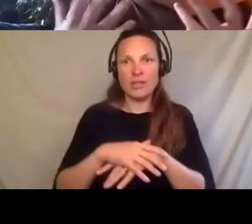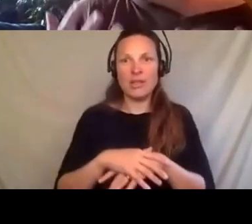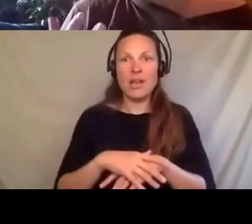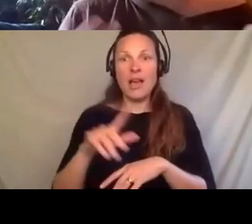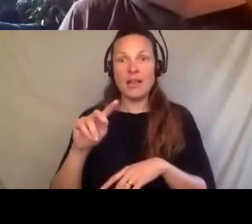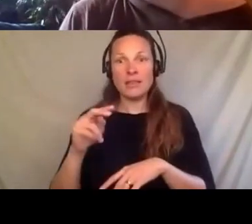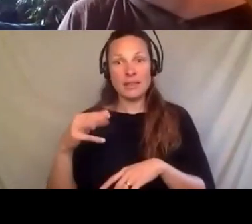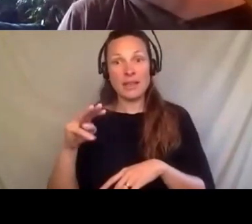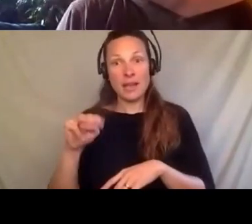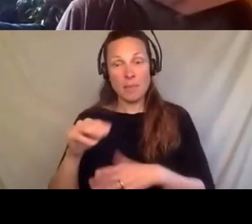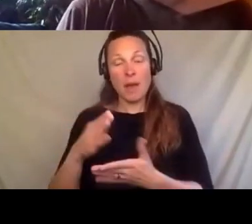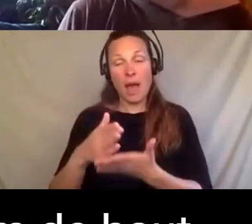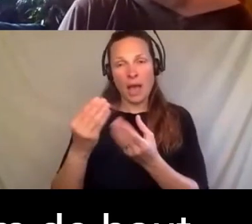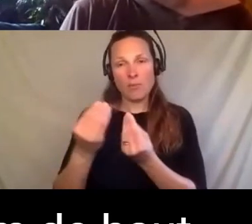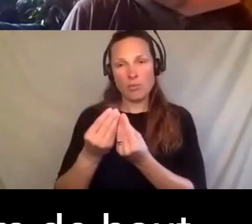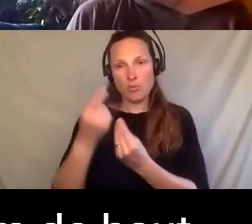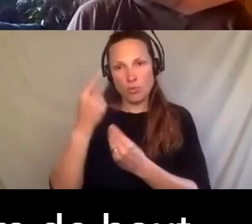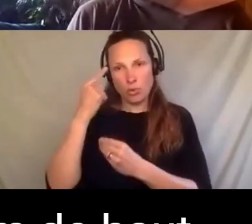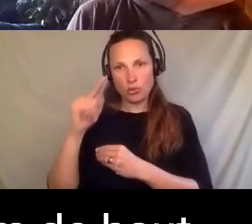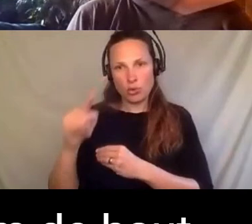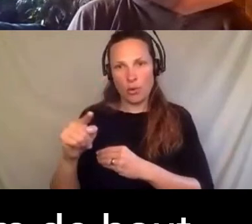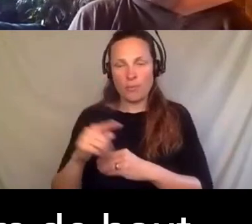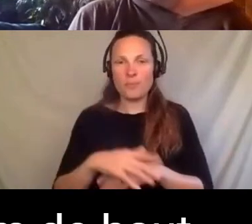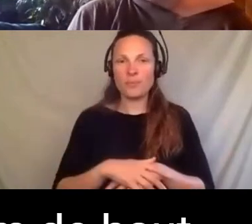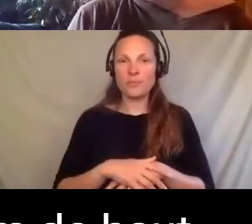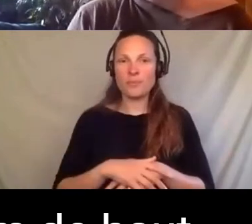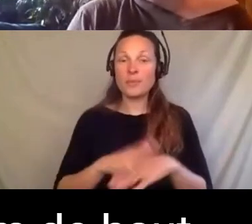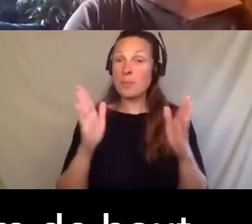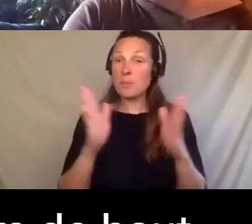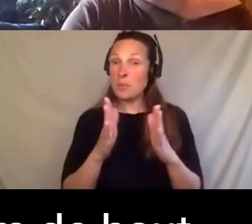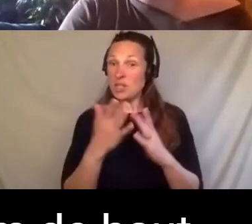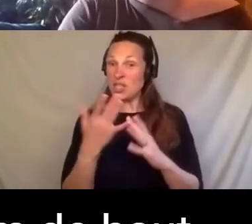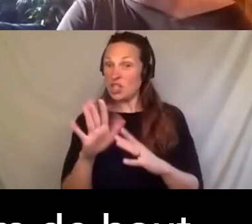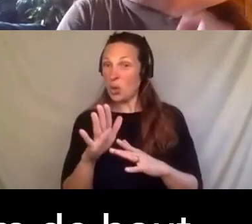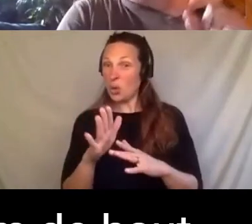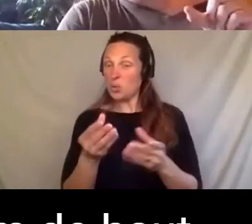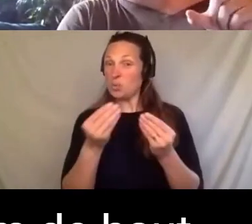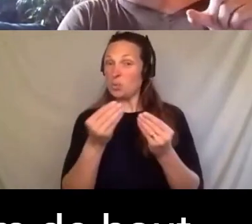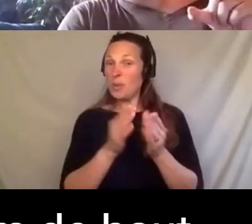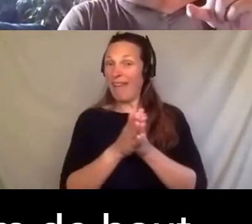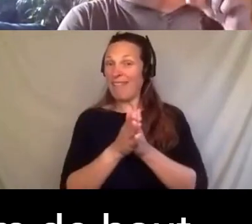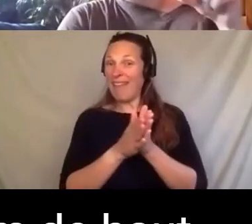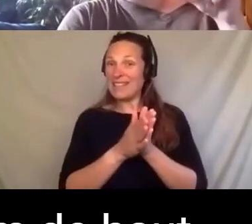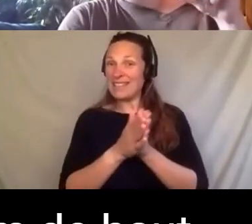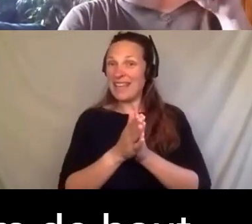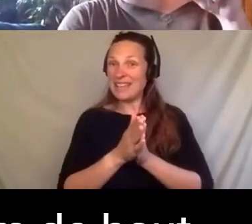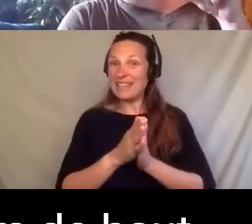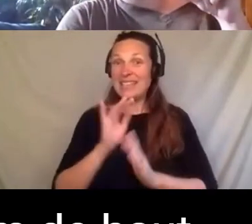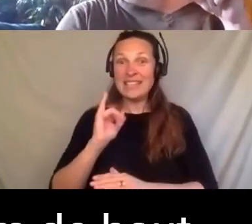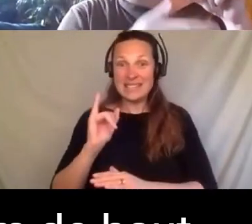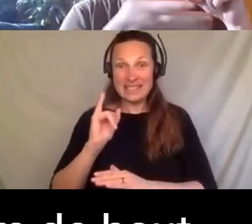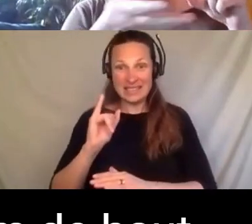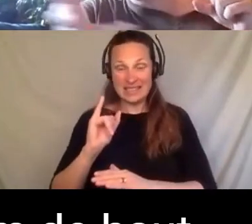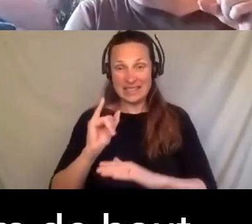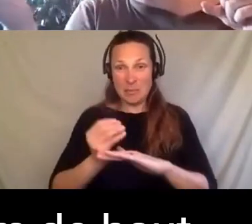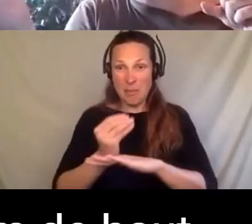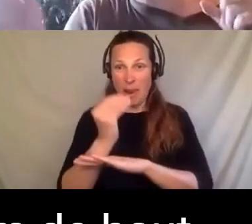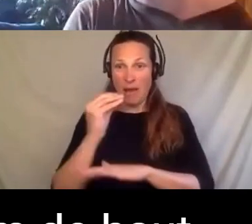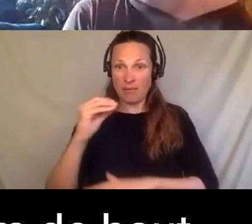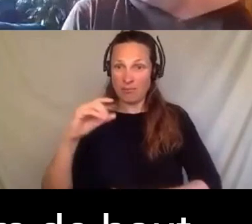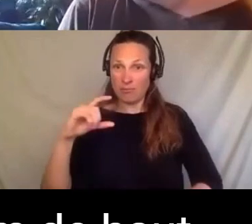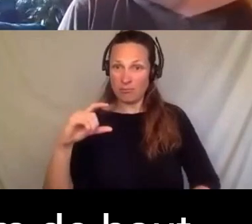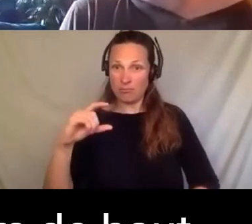thym peut nous aider avec ça. Et, détail intriguant, s'il arrive environ à 15 cm de haut, vous pouvez